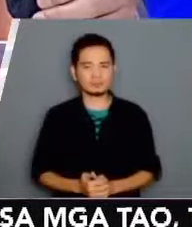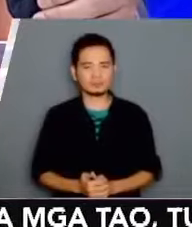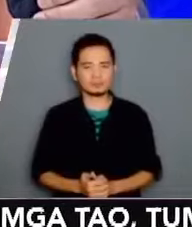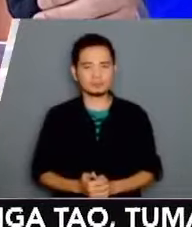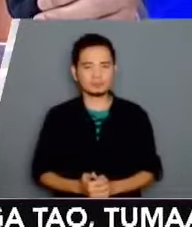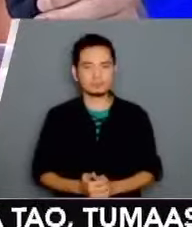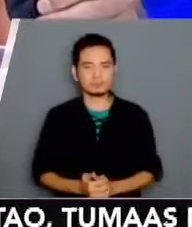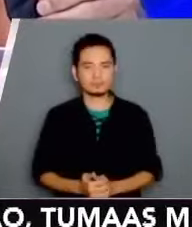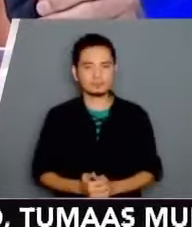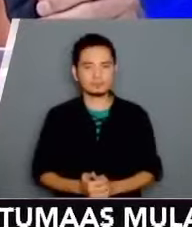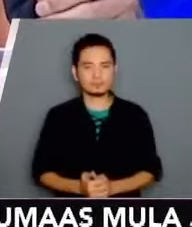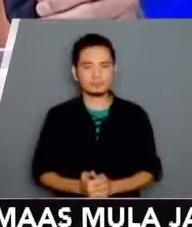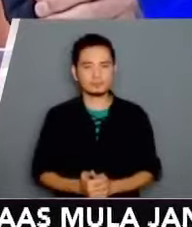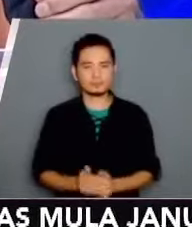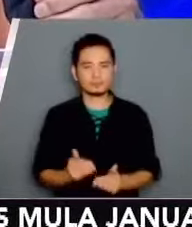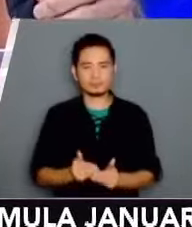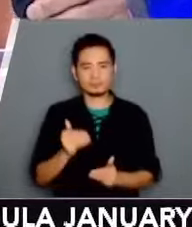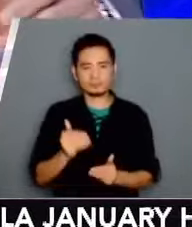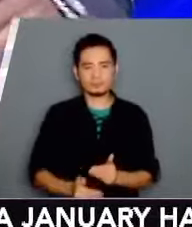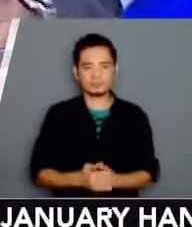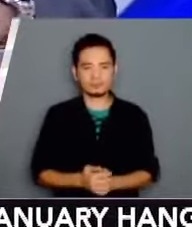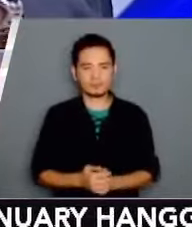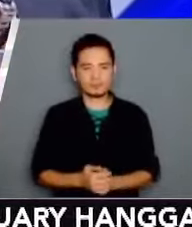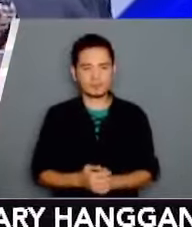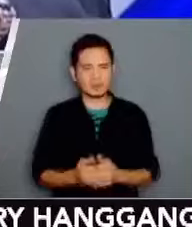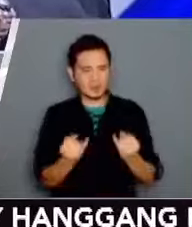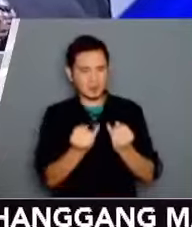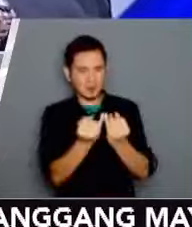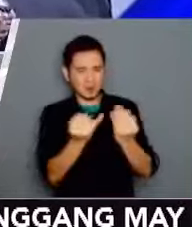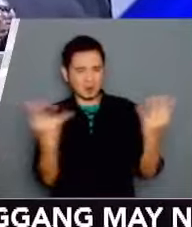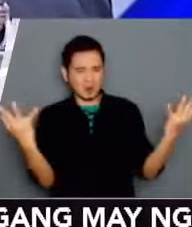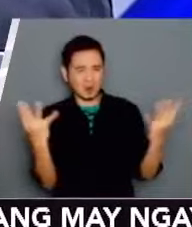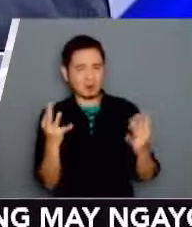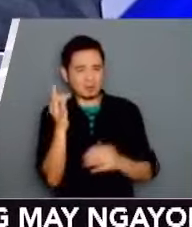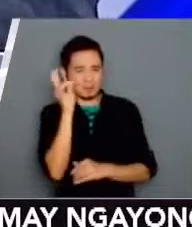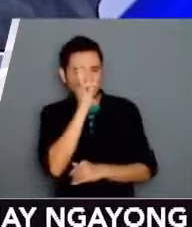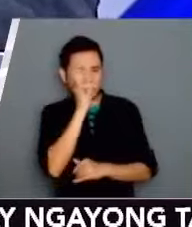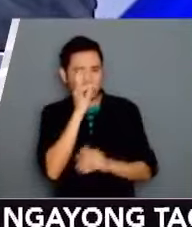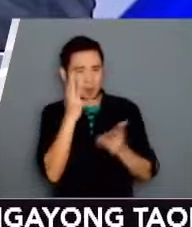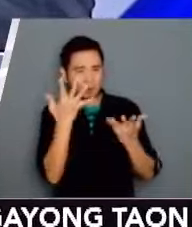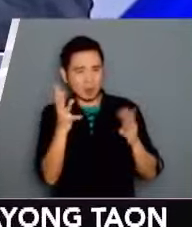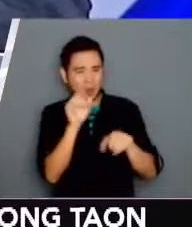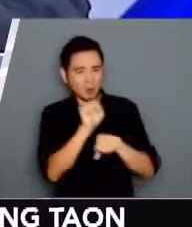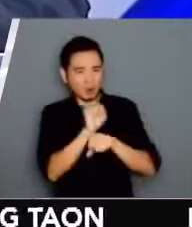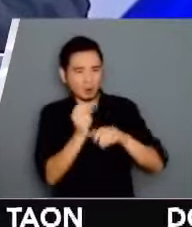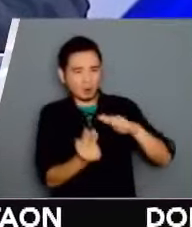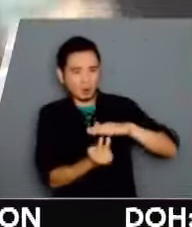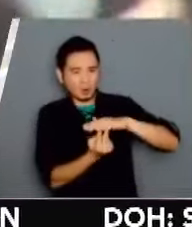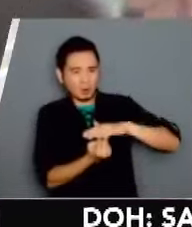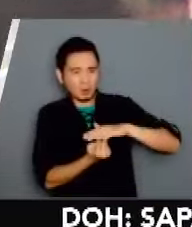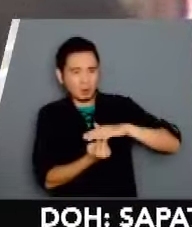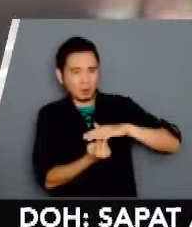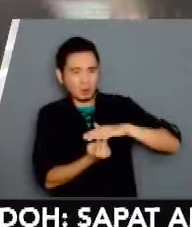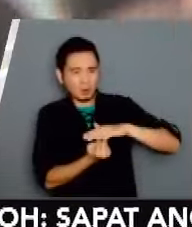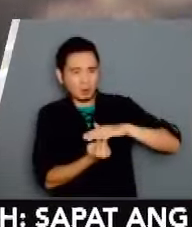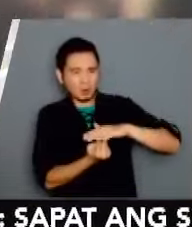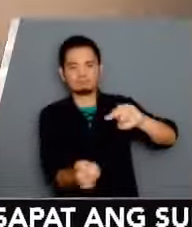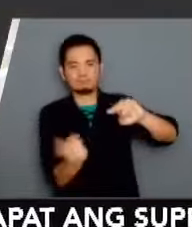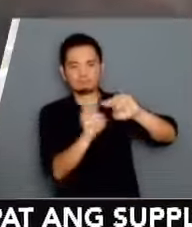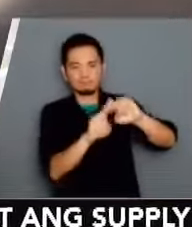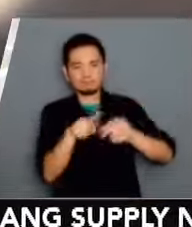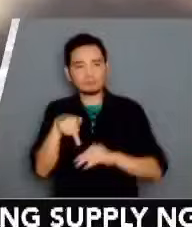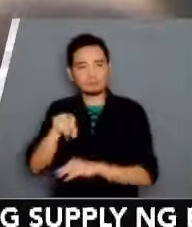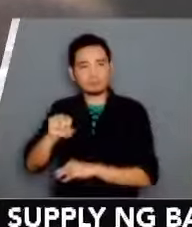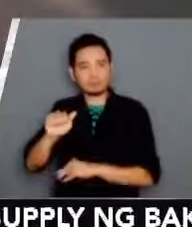Dumami ang mga Pilipinong walang trabaho base sa tala ng Philippine Statistics Authority o PSA. Nasa 4% ang unemployment